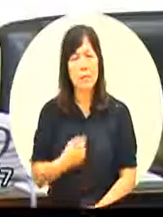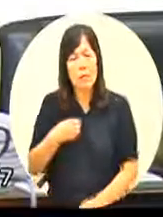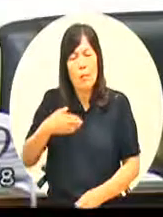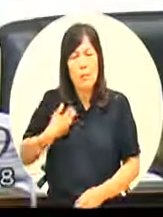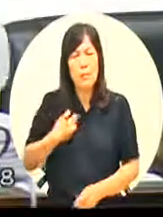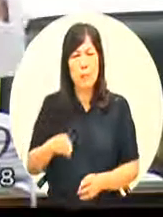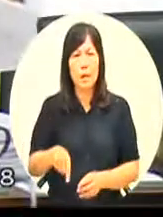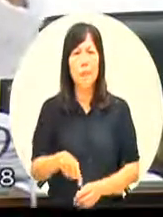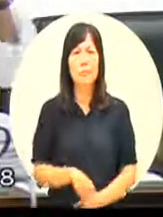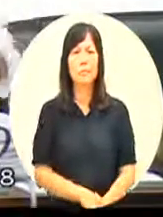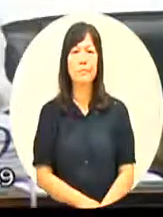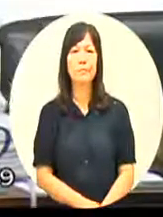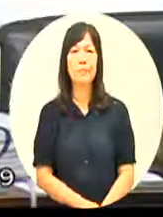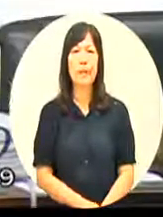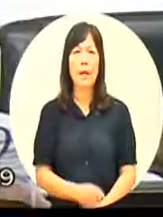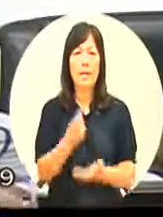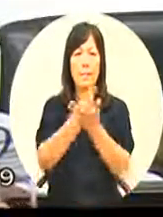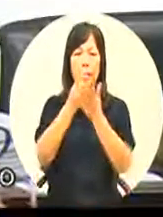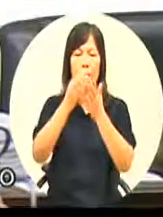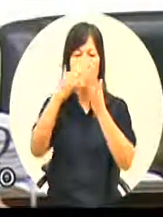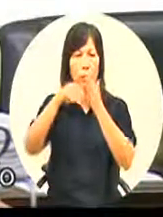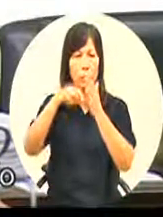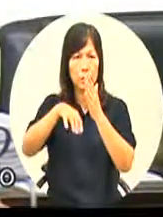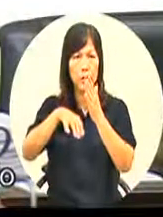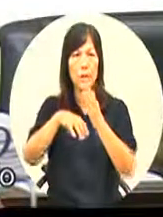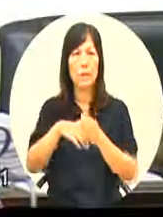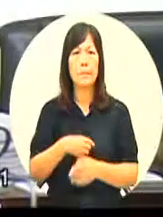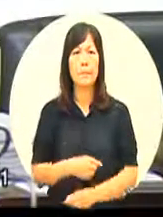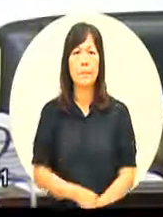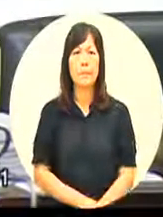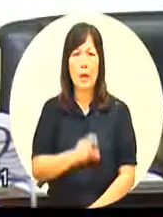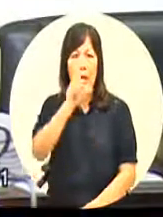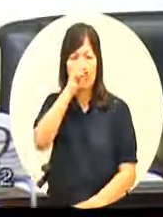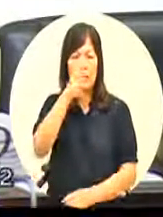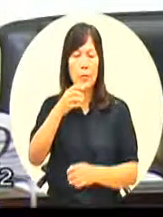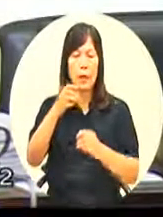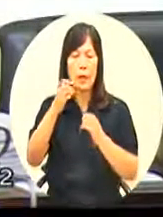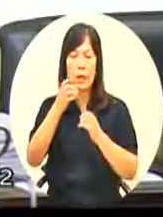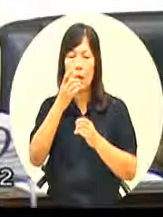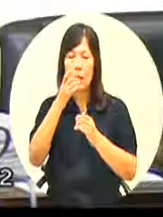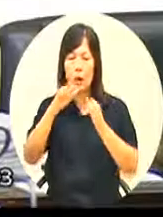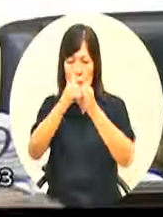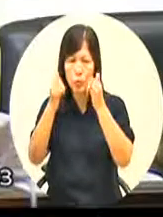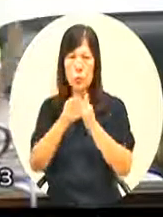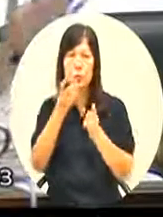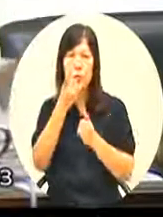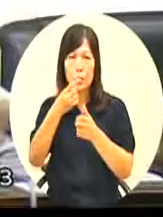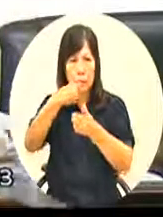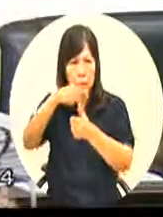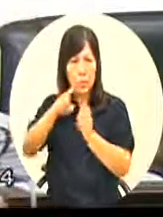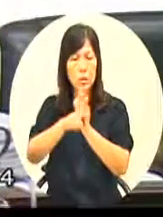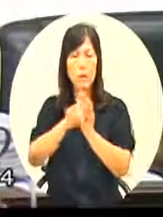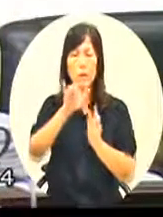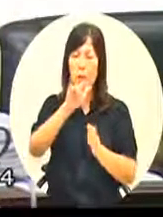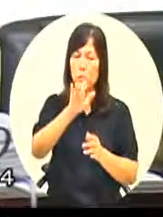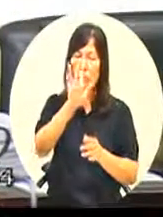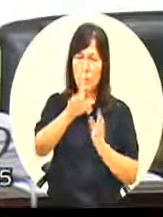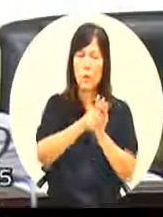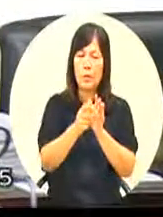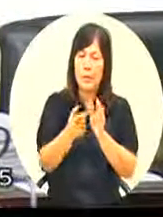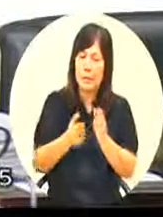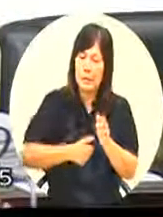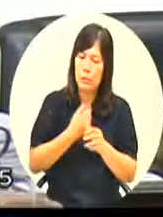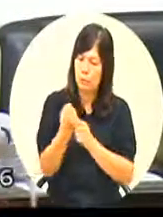在我们各级学校在特别在主语教学的部分有的老师是真的很用